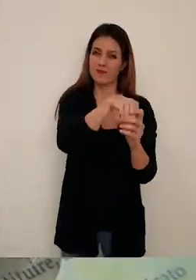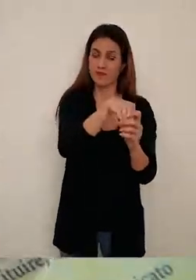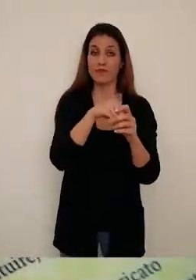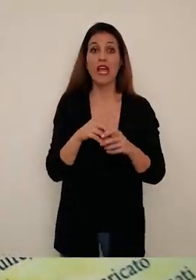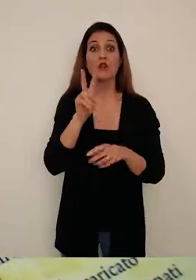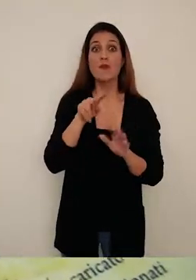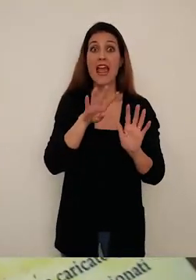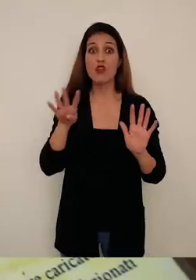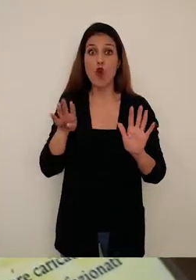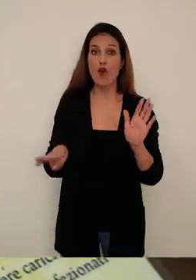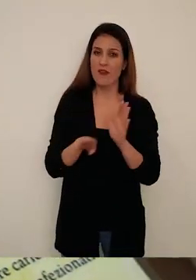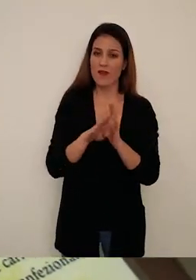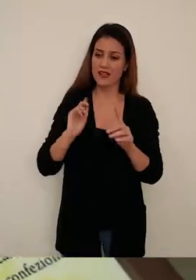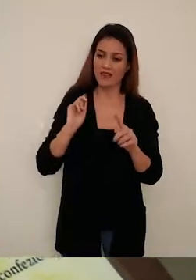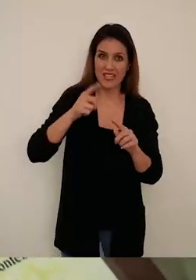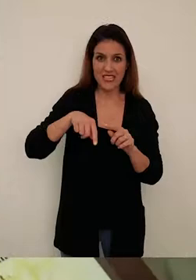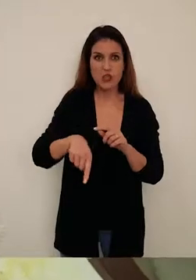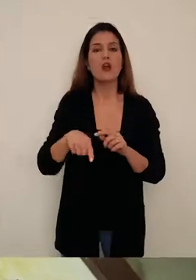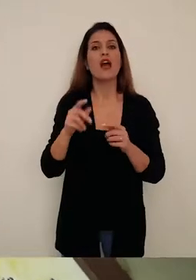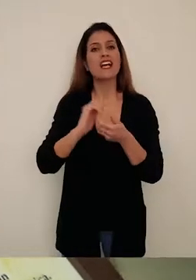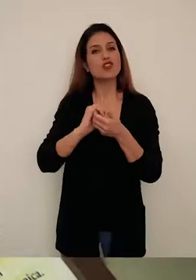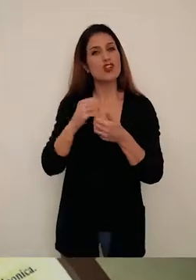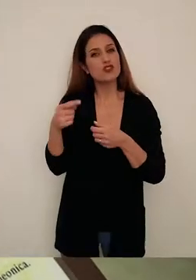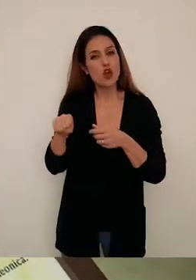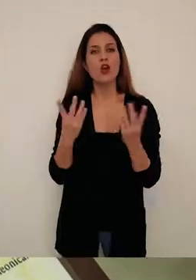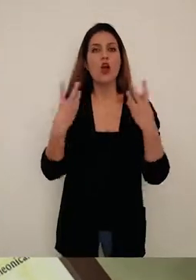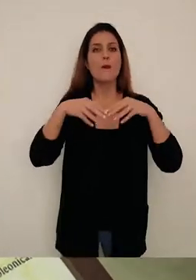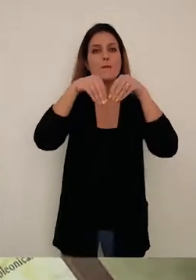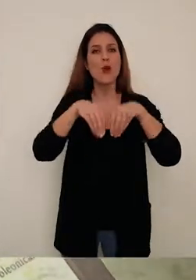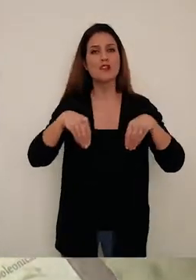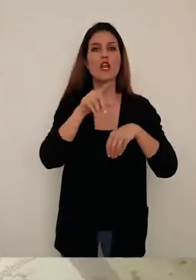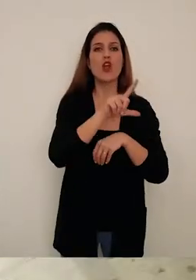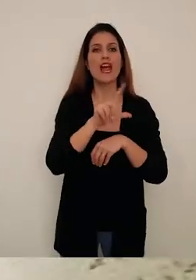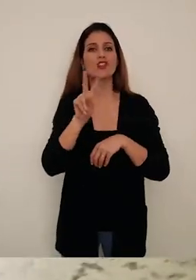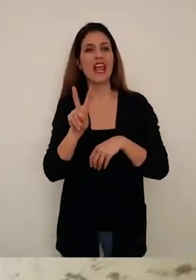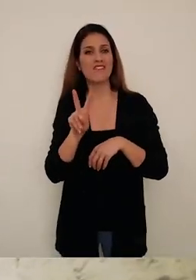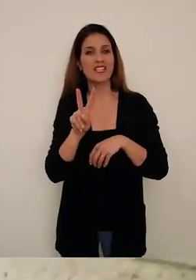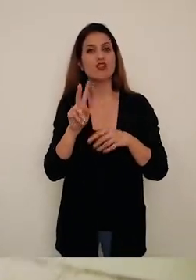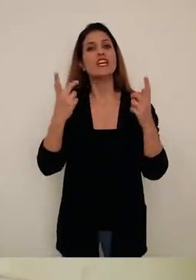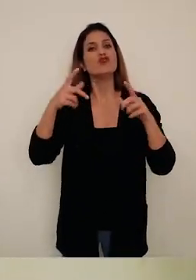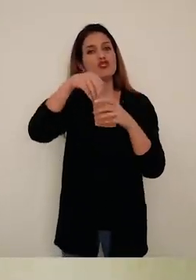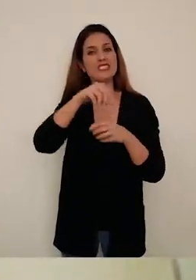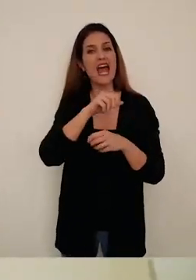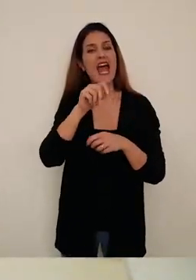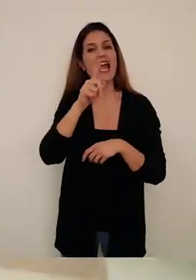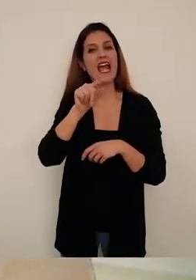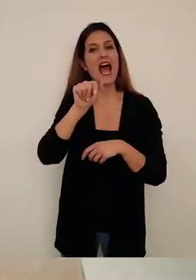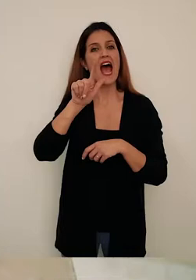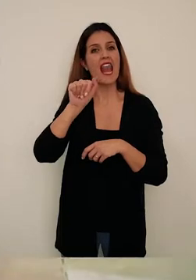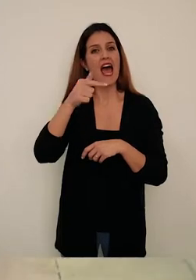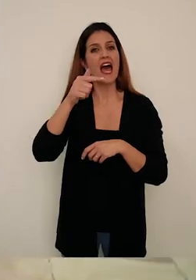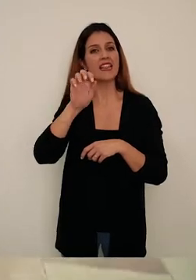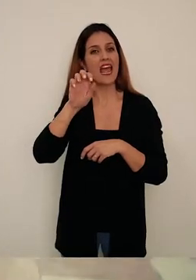Dal 2009 l'associazione culturale organizza una mostra dal titolo Leonardo da Vinci nella città del Galateo. Opera